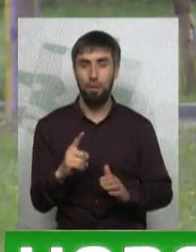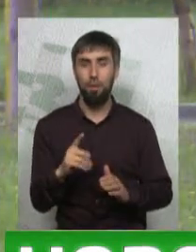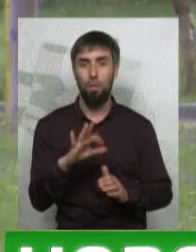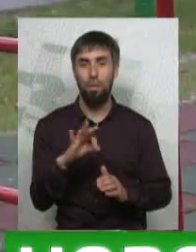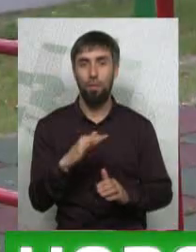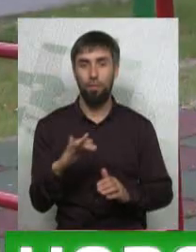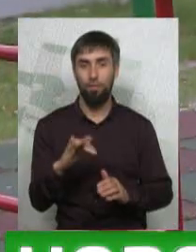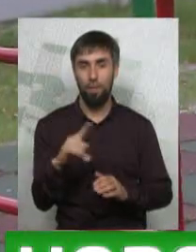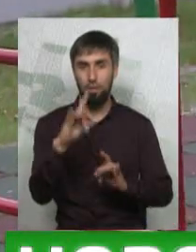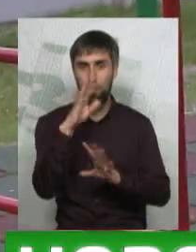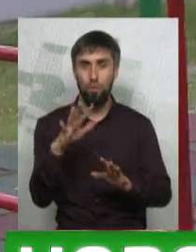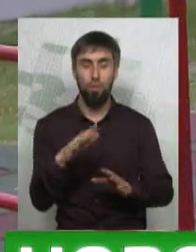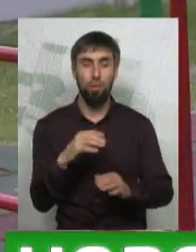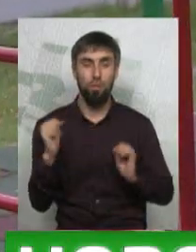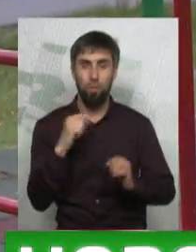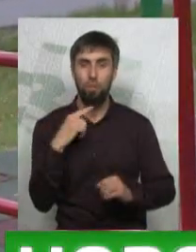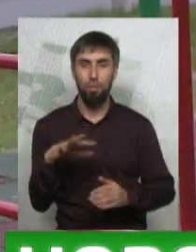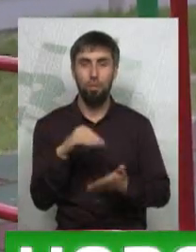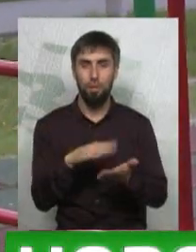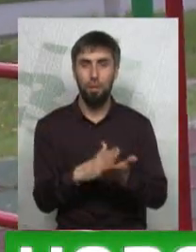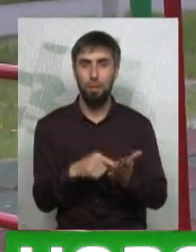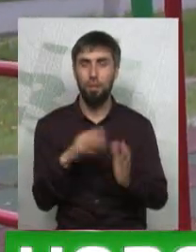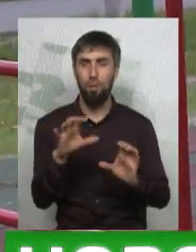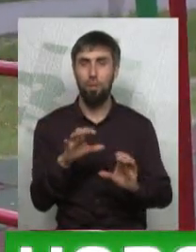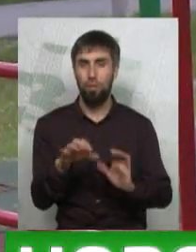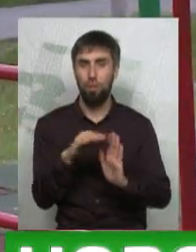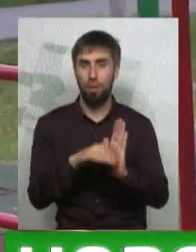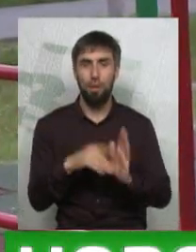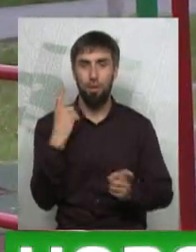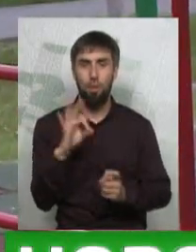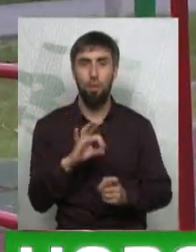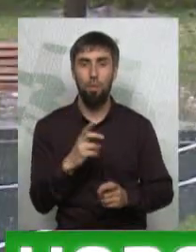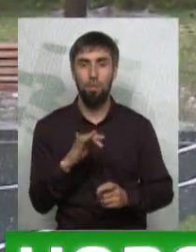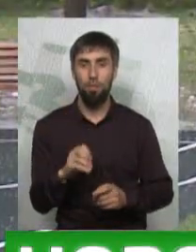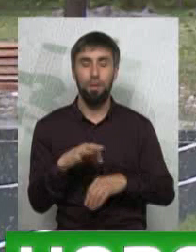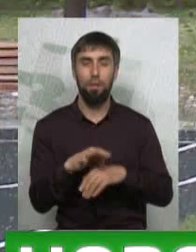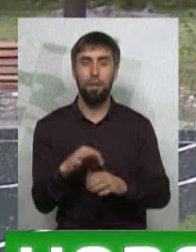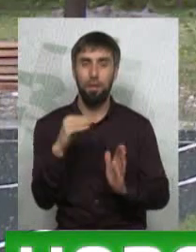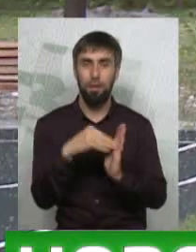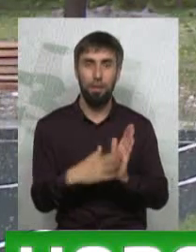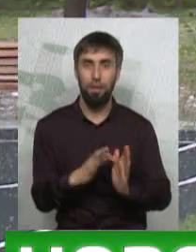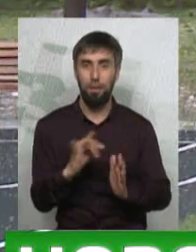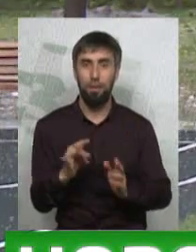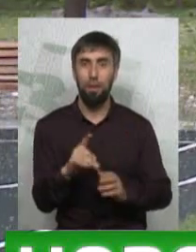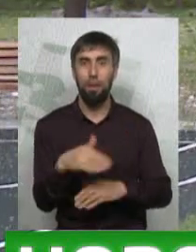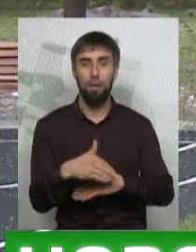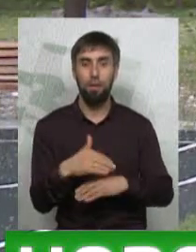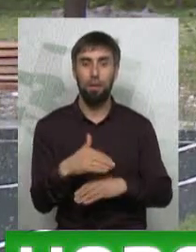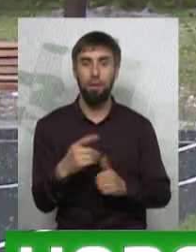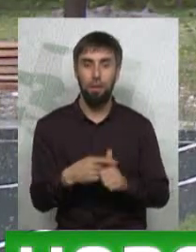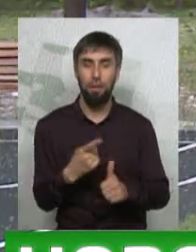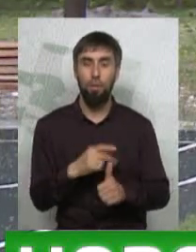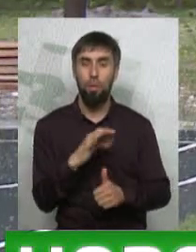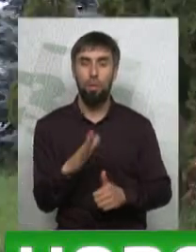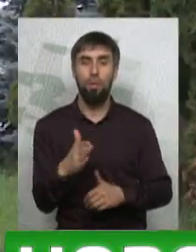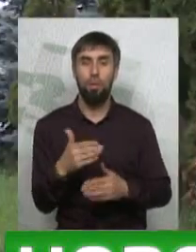культуре и спорте в Российской Федерации указан весь перечень необходимой информации об объекте для внесения в реестр. Это адрес, наименование объекта,